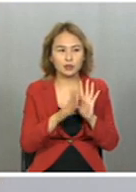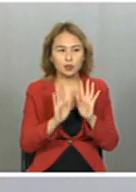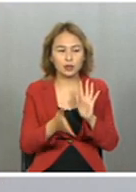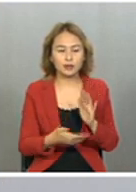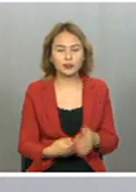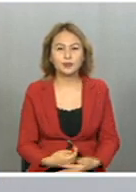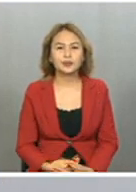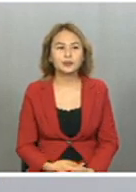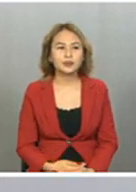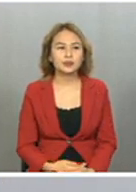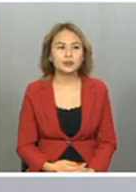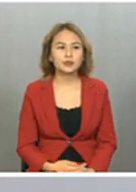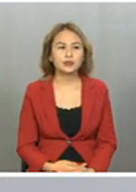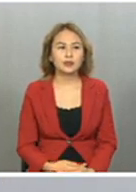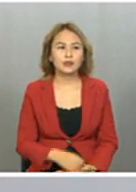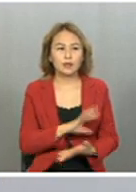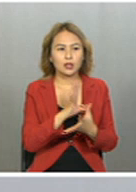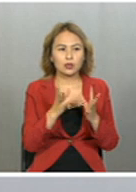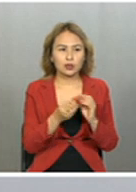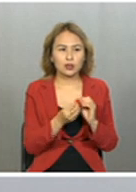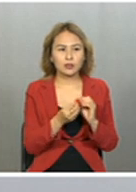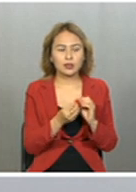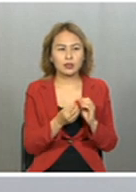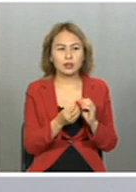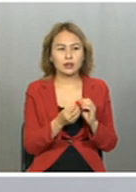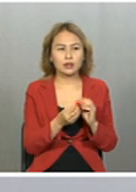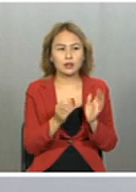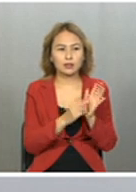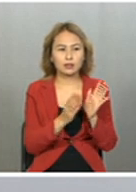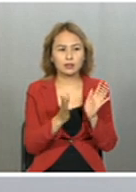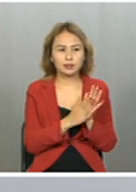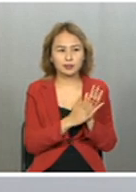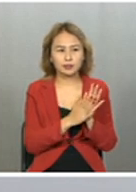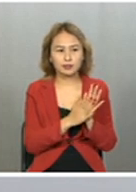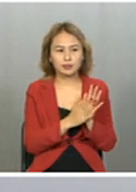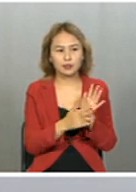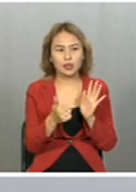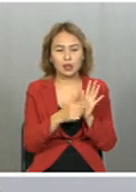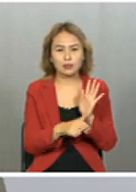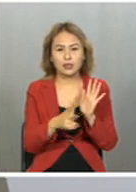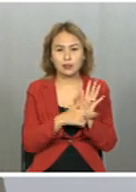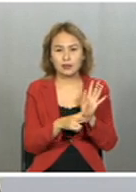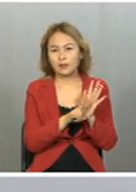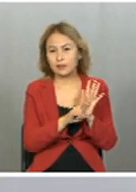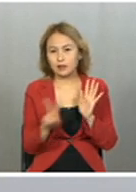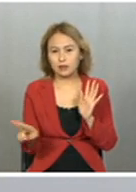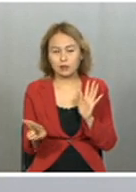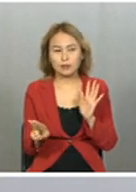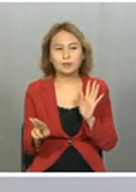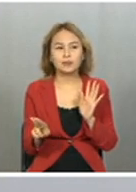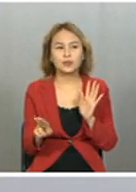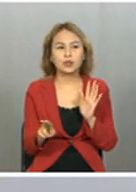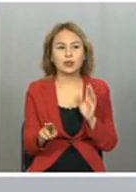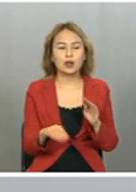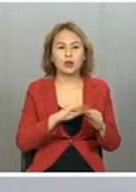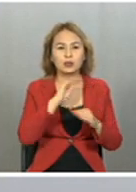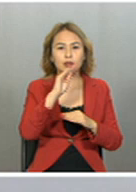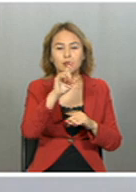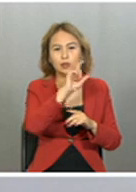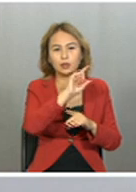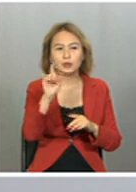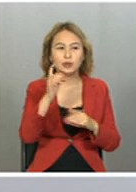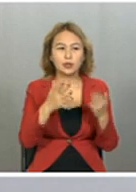Жақсы. Сонда бізде барлық бөлшектің бөлімдері 68-ге келтірілді. Ал бізде бөлімдері бірдей